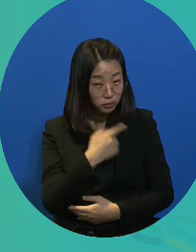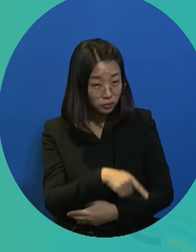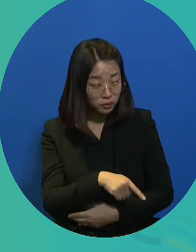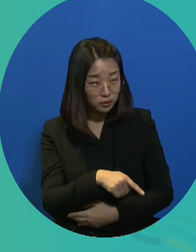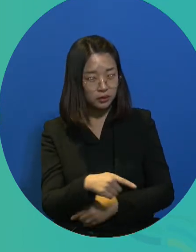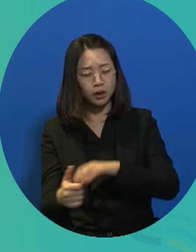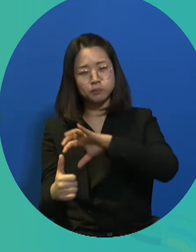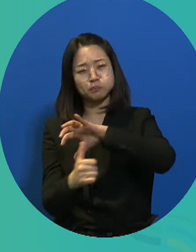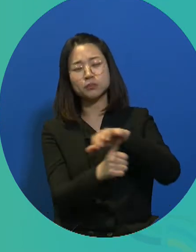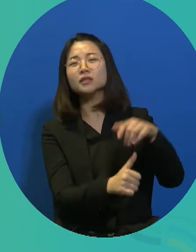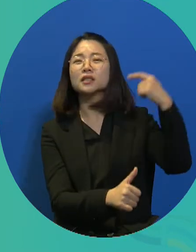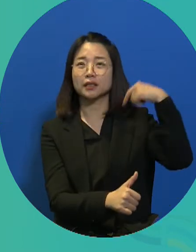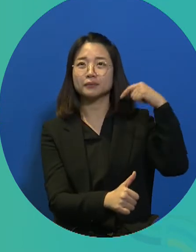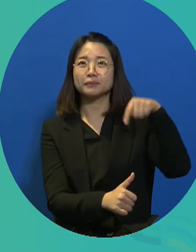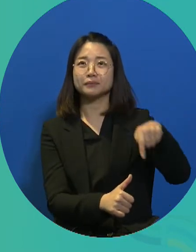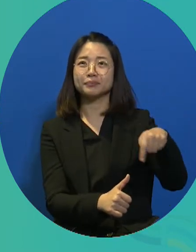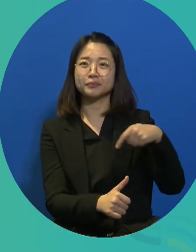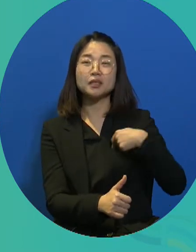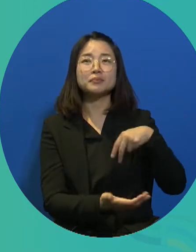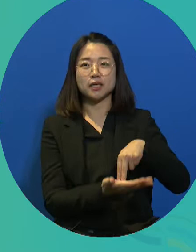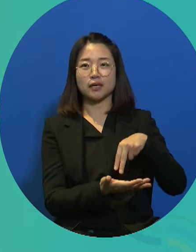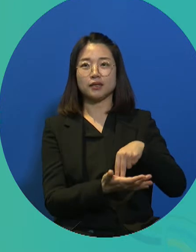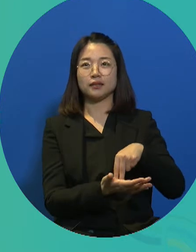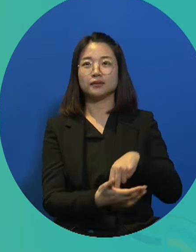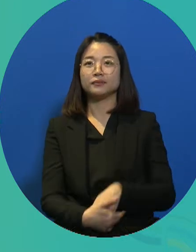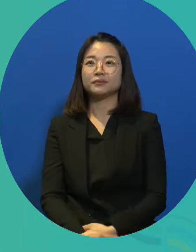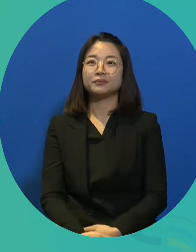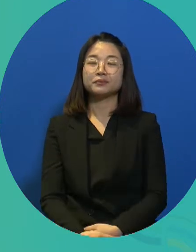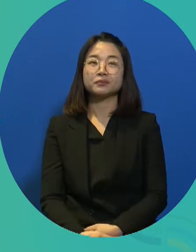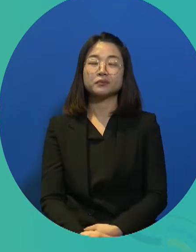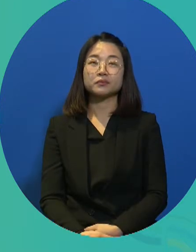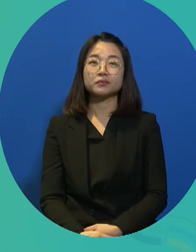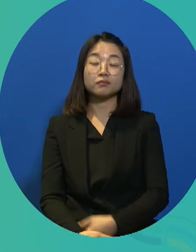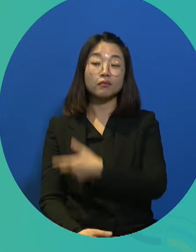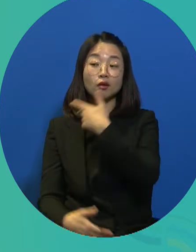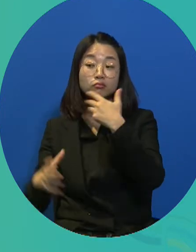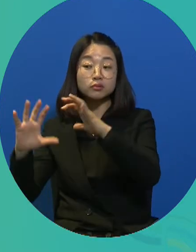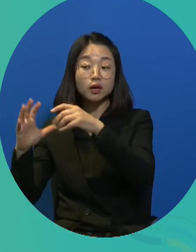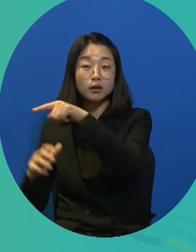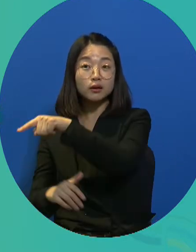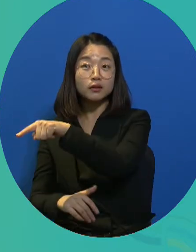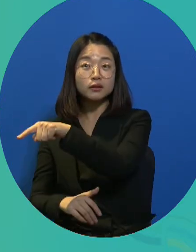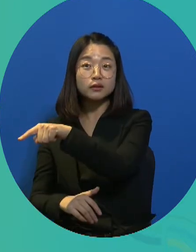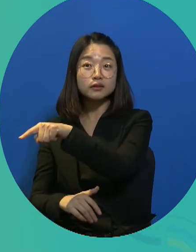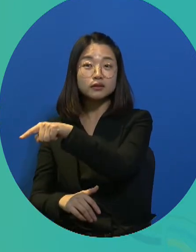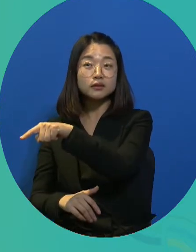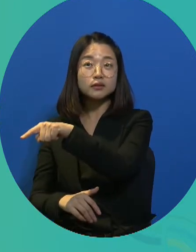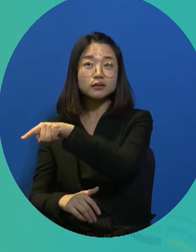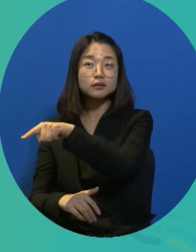압박을 가하는 것이다 라고 우리는 해석을 하고 있습니다. 영국에서는